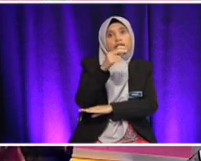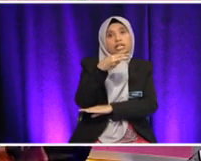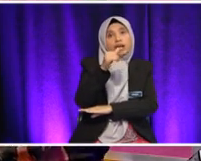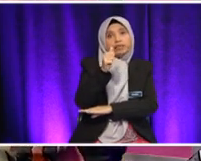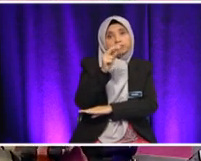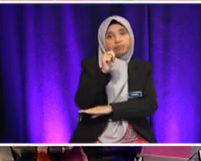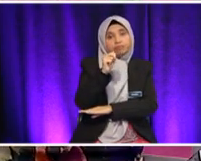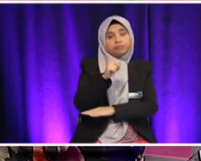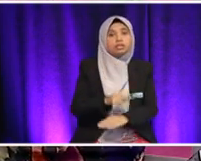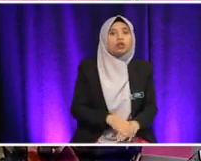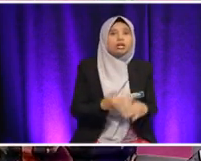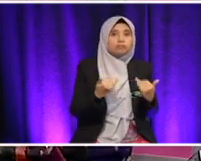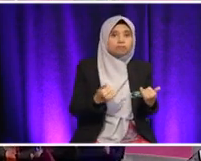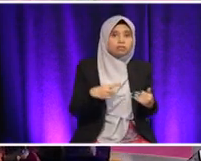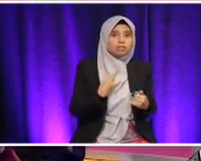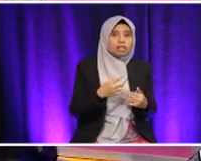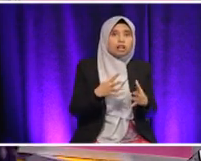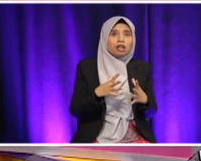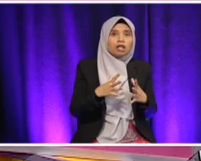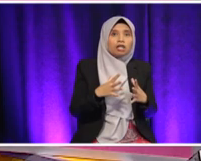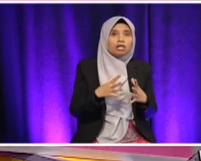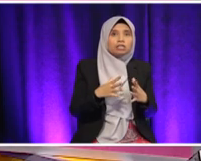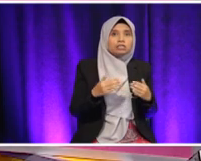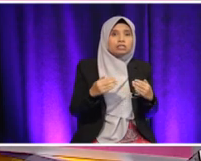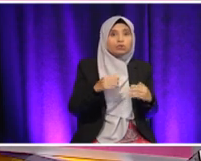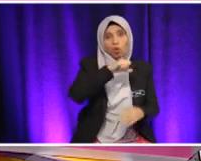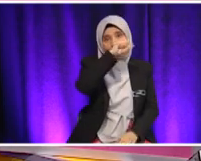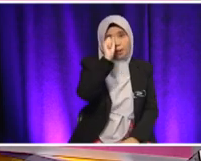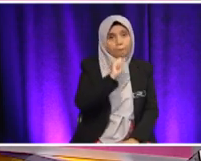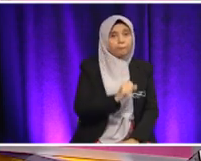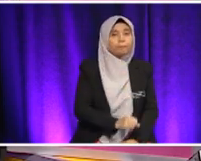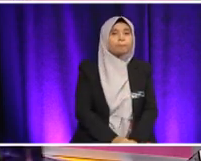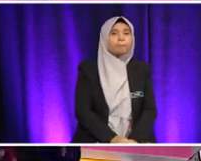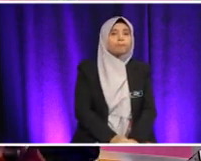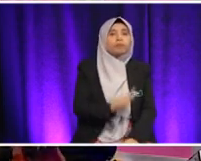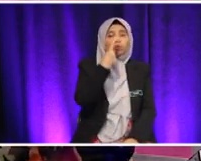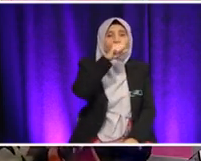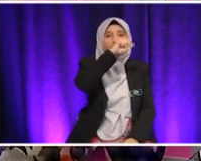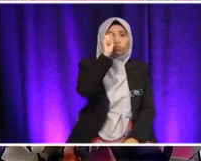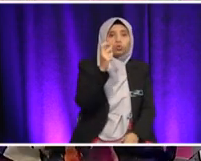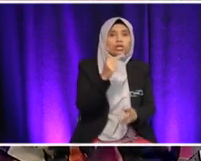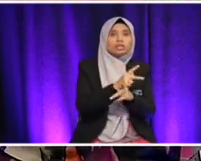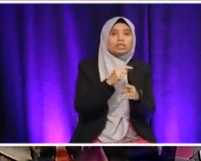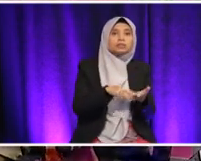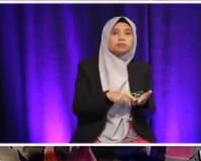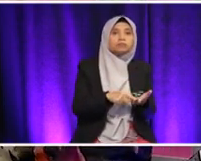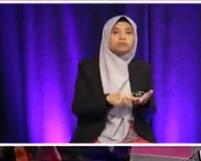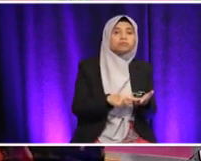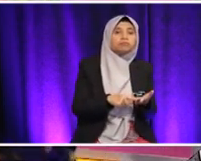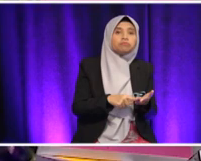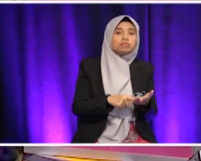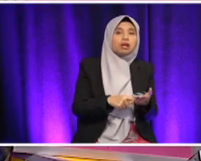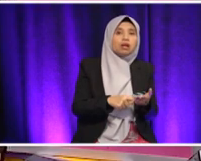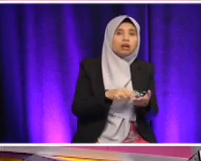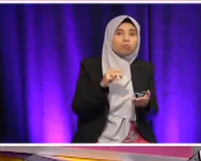Oke sekarang kita sudah sampai kepada semua Oke untuk soal dan kali ini kisah enak